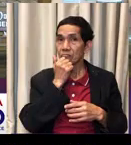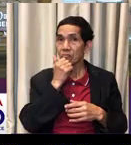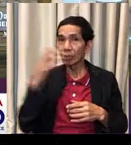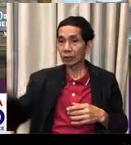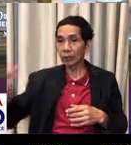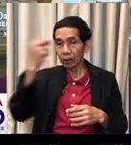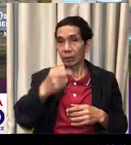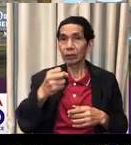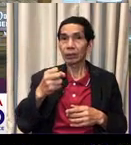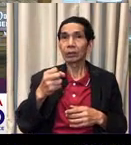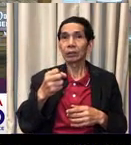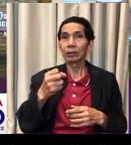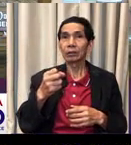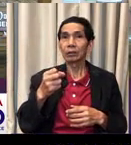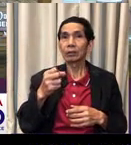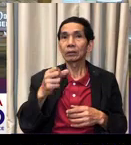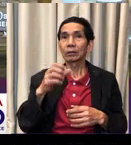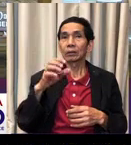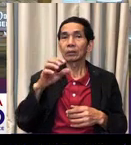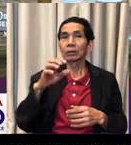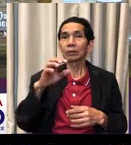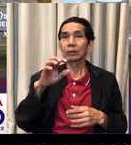Isasdadaling ko sana sa spa eh.